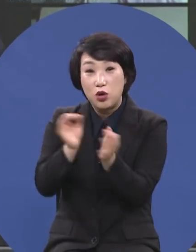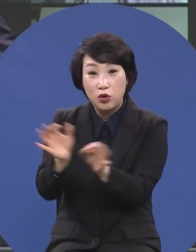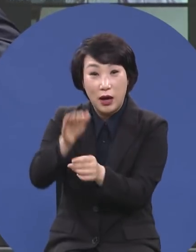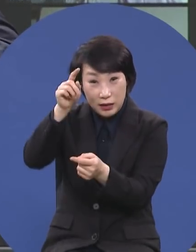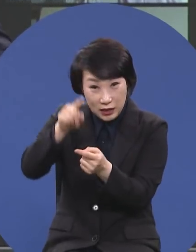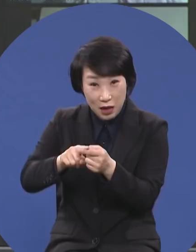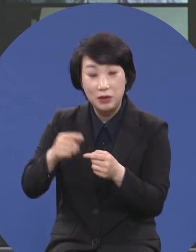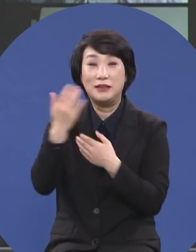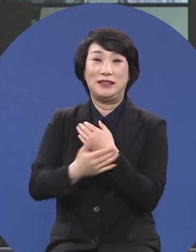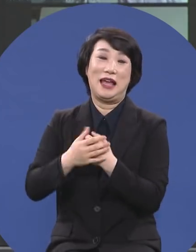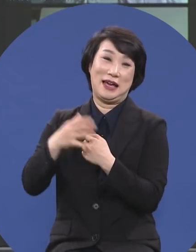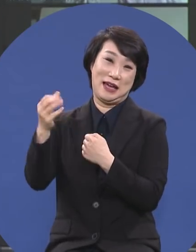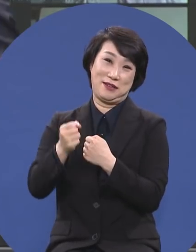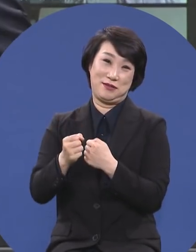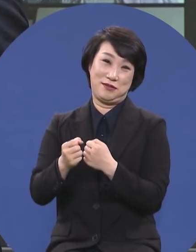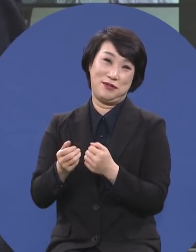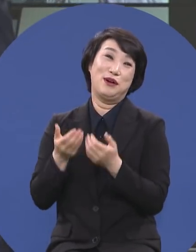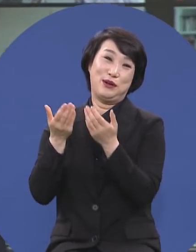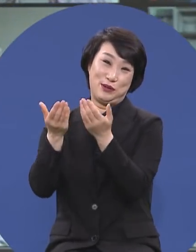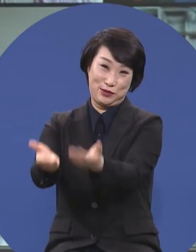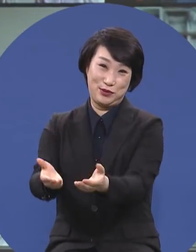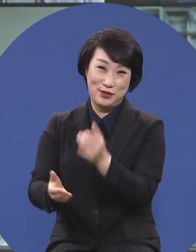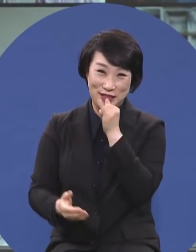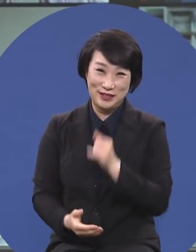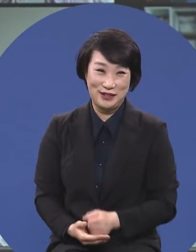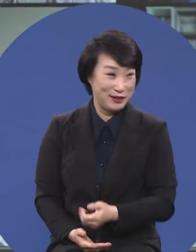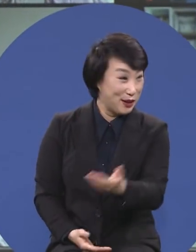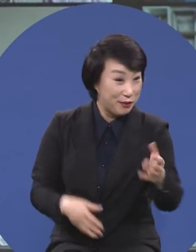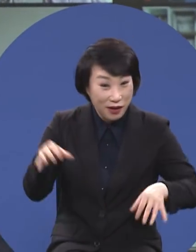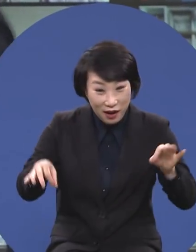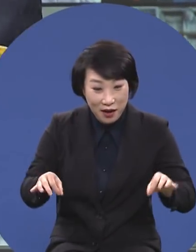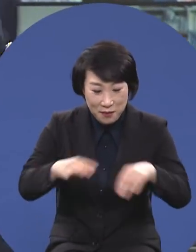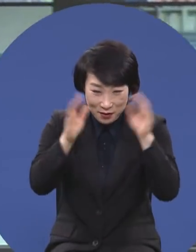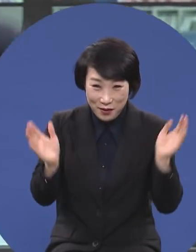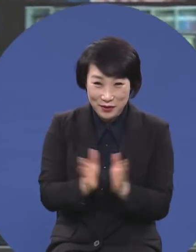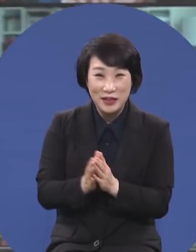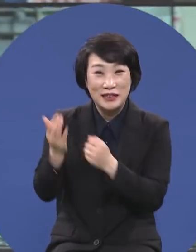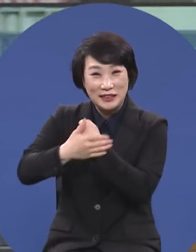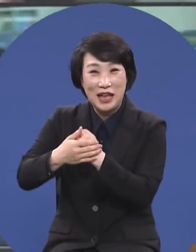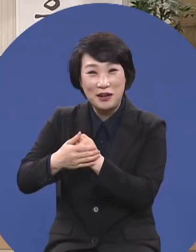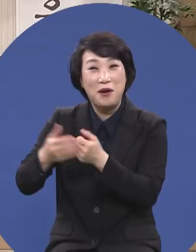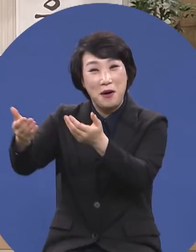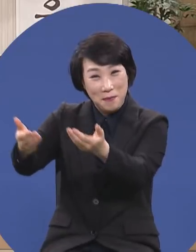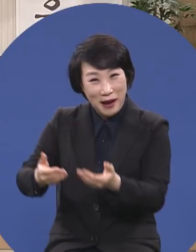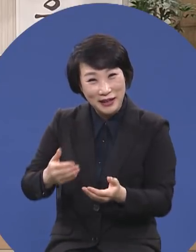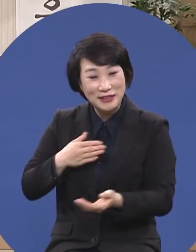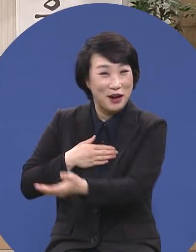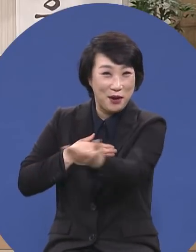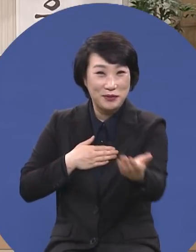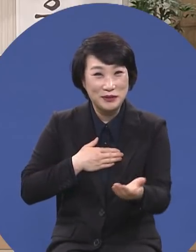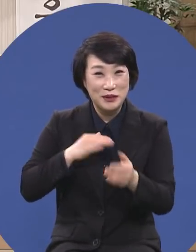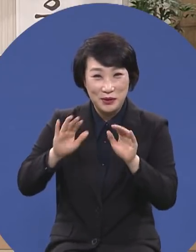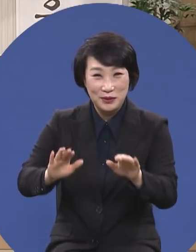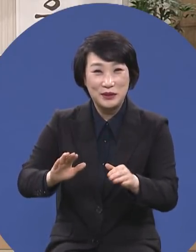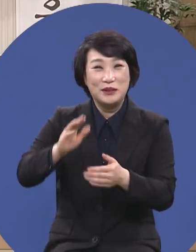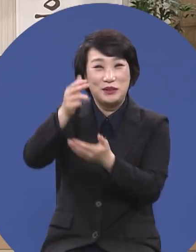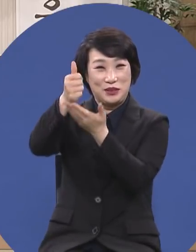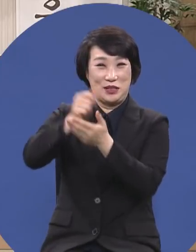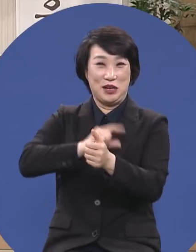대로 은혜로 처리할 것이라 이 말이요. 여러분 모두가 은혜로 처리되는 자 되기를 주님의 이름으로